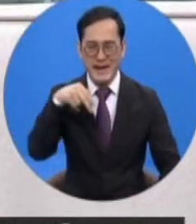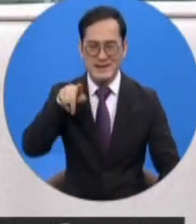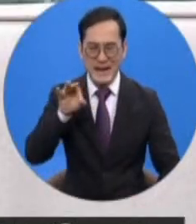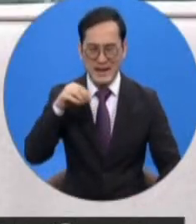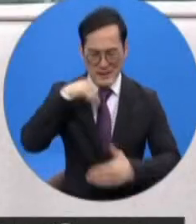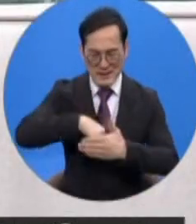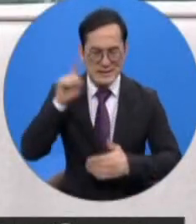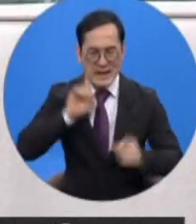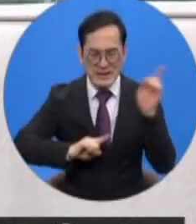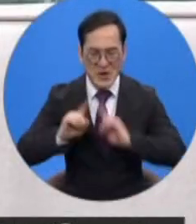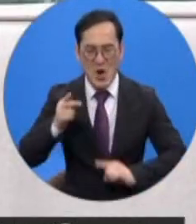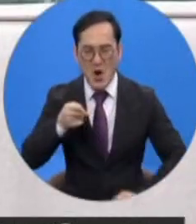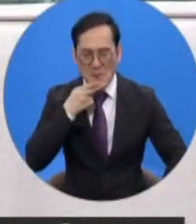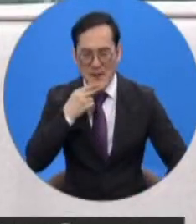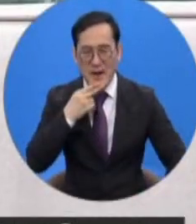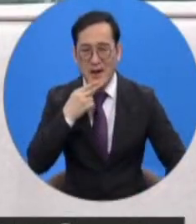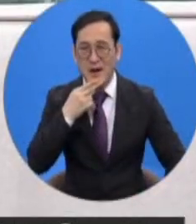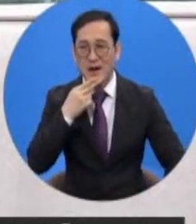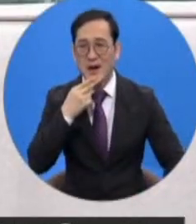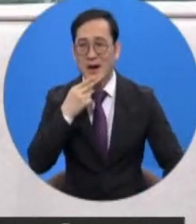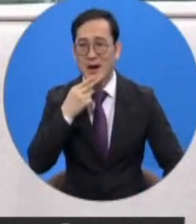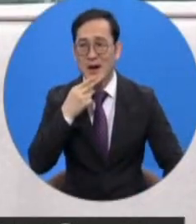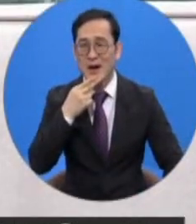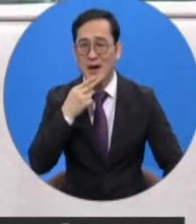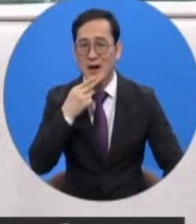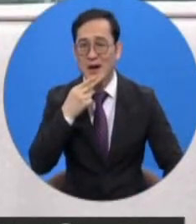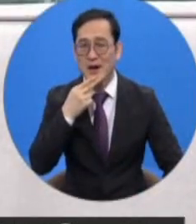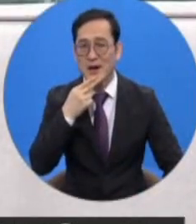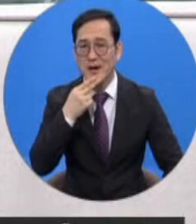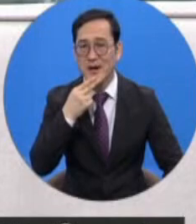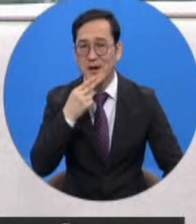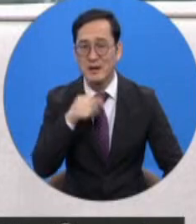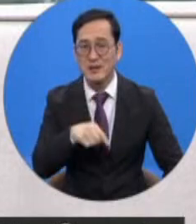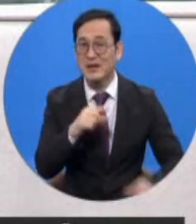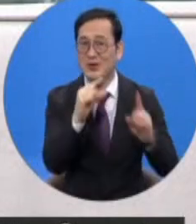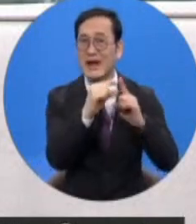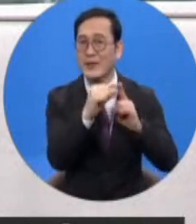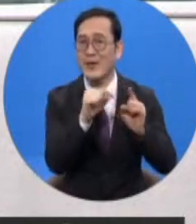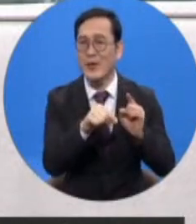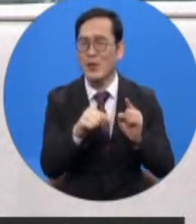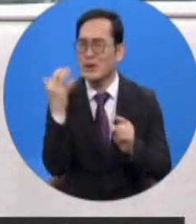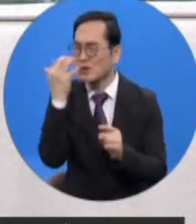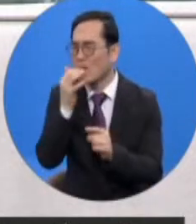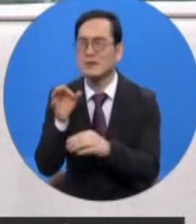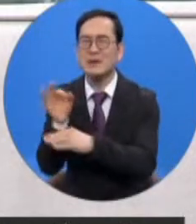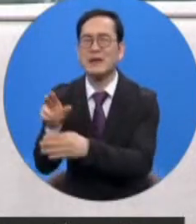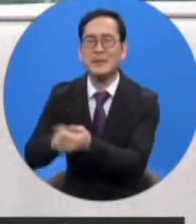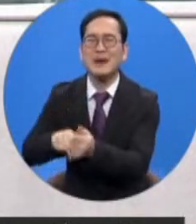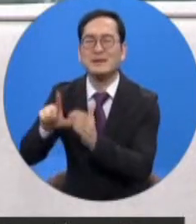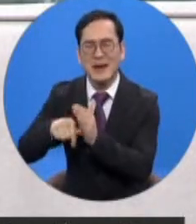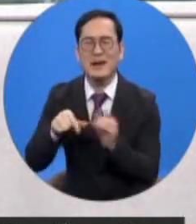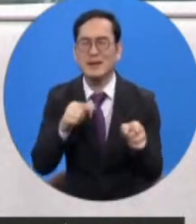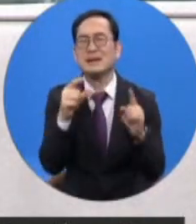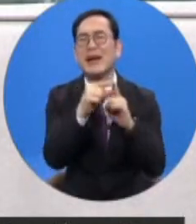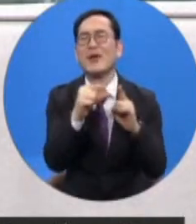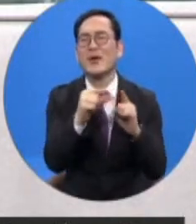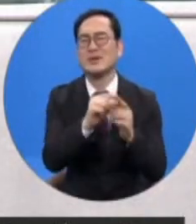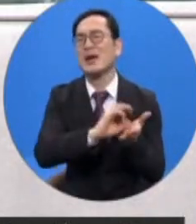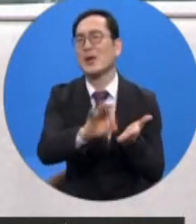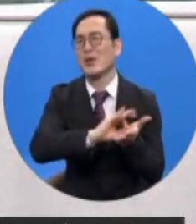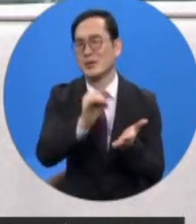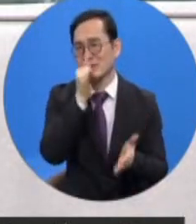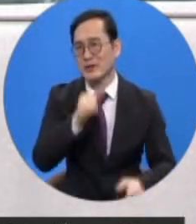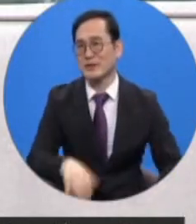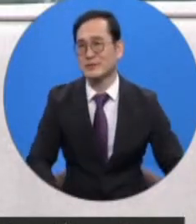보면 자주 가지 않으면 저런 표현이 나올 수 없다는 게 하나 있어요. 그러니까 왜냐하면 자기가 생각한 그 사람하고 마사지를